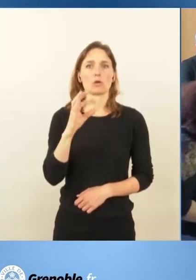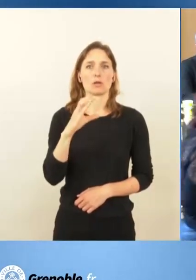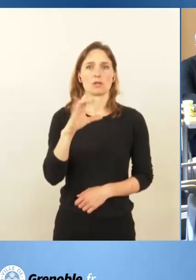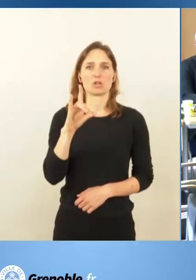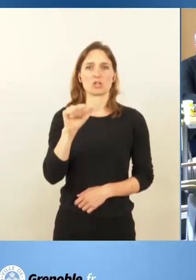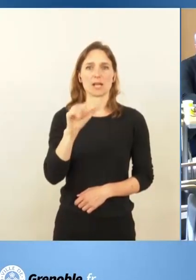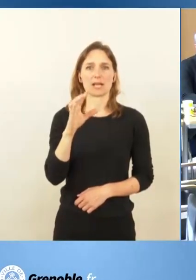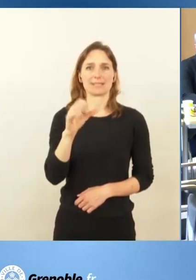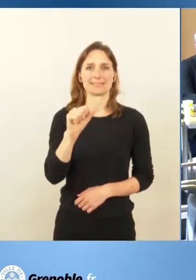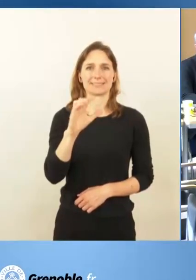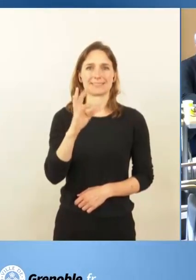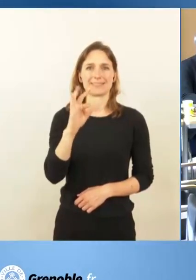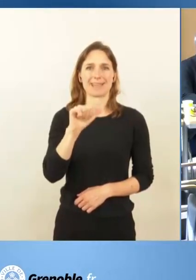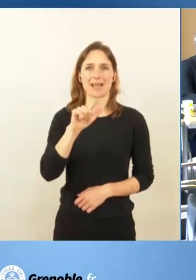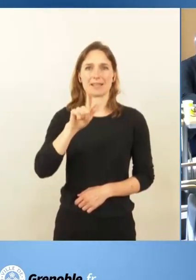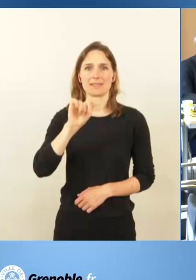Pascal clouaire